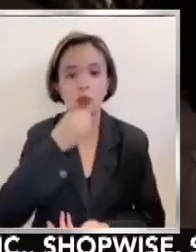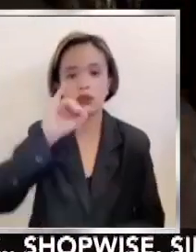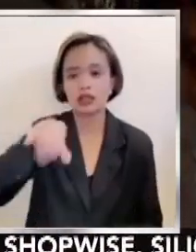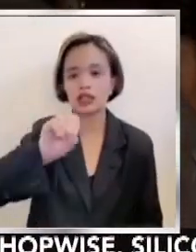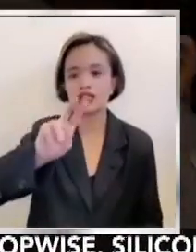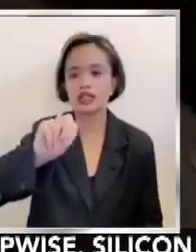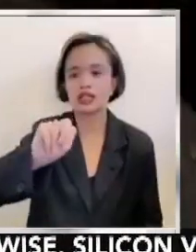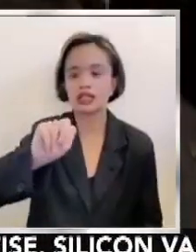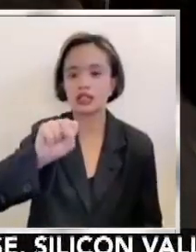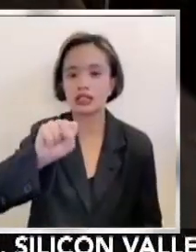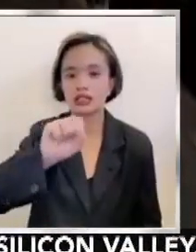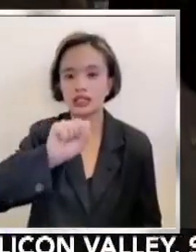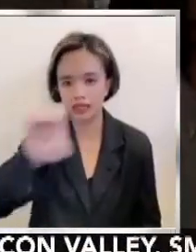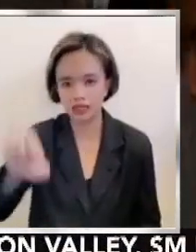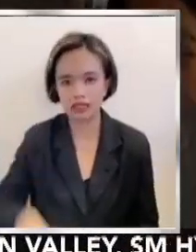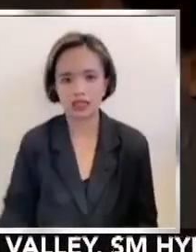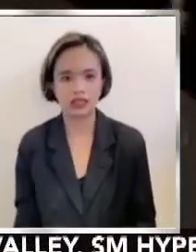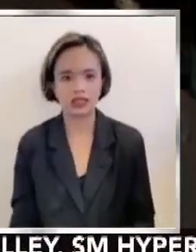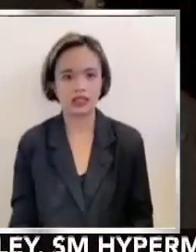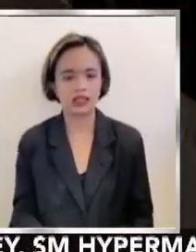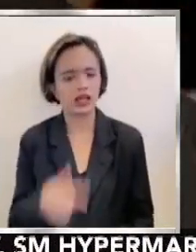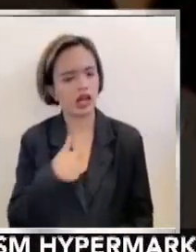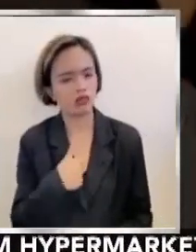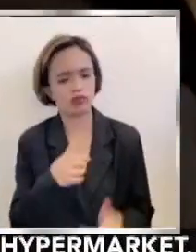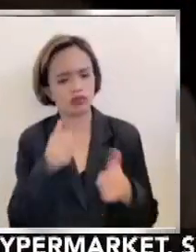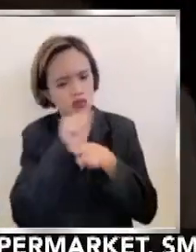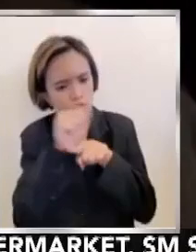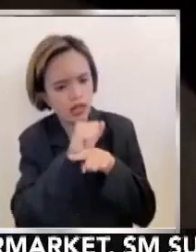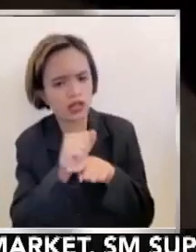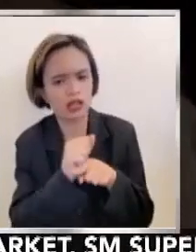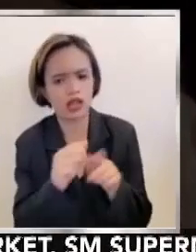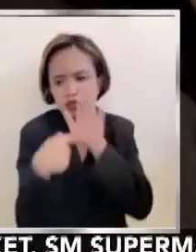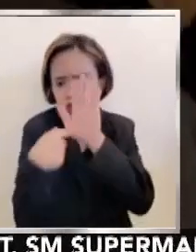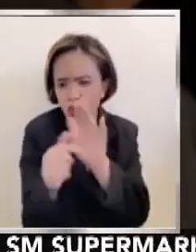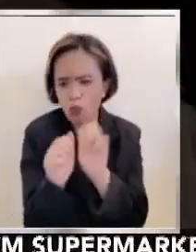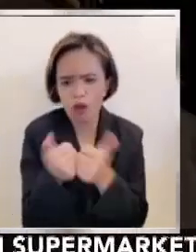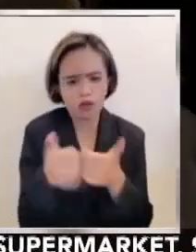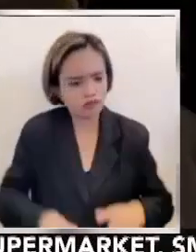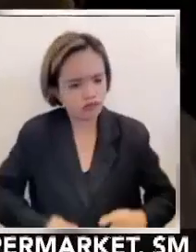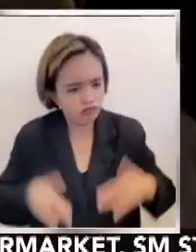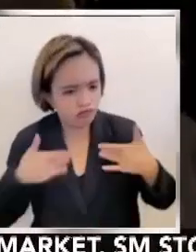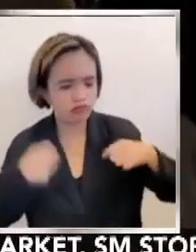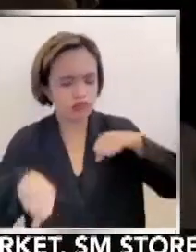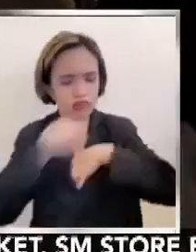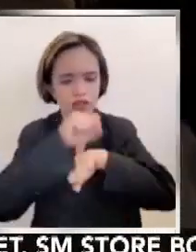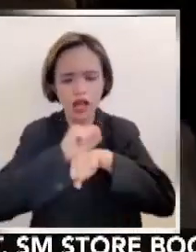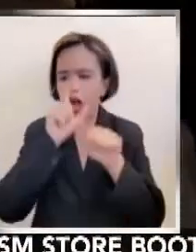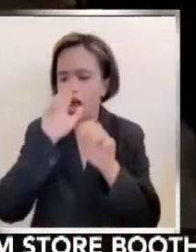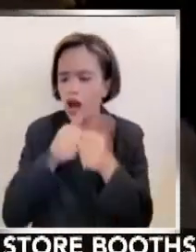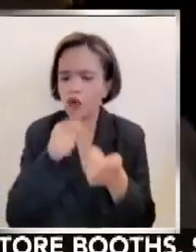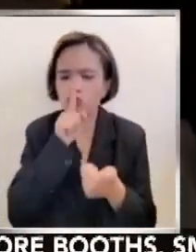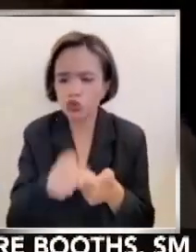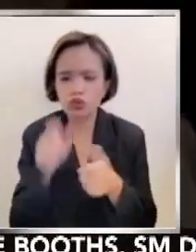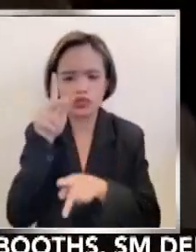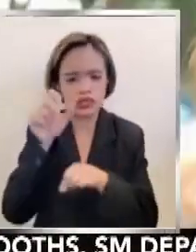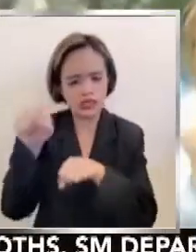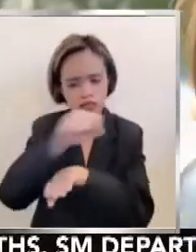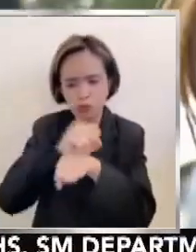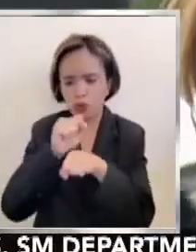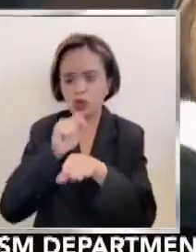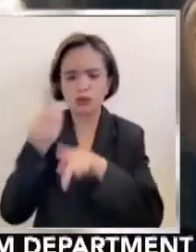training, I'll also be actually showing the way of life in Singapore. You know, how do a real Singaporeans live? Let him have the experience